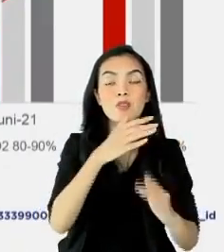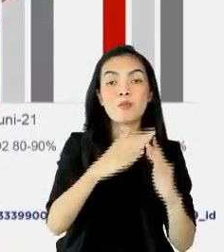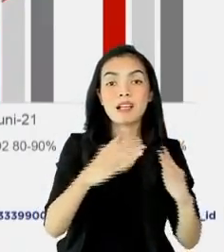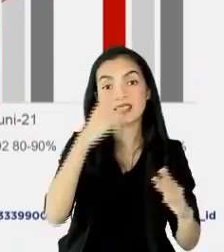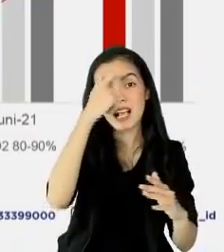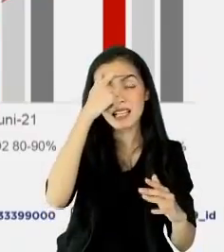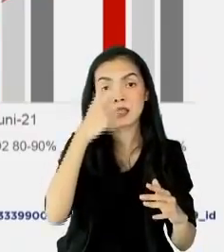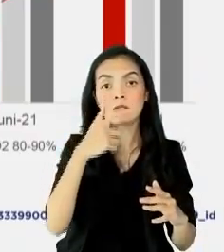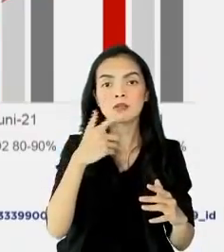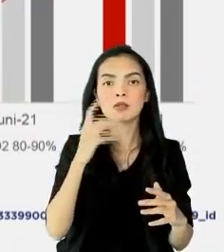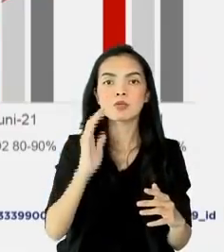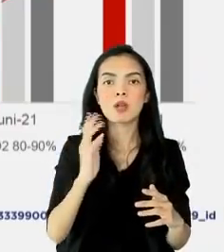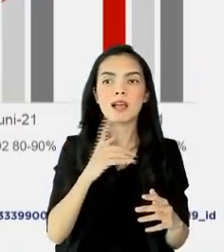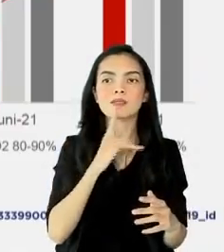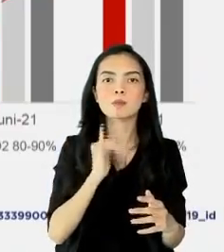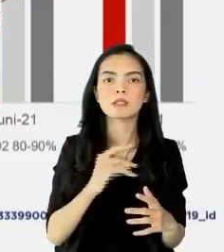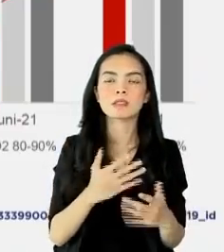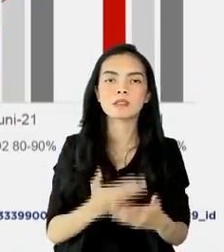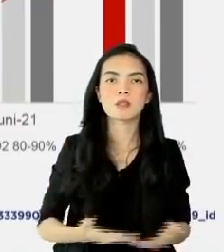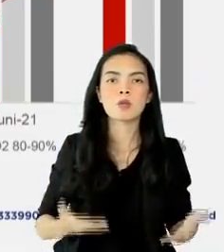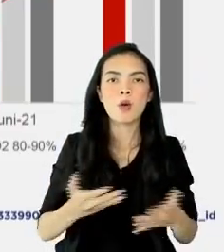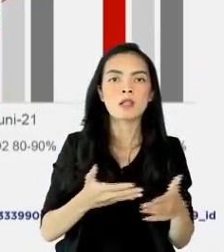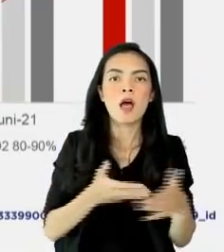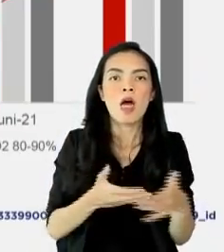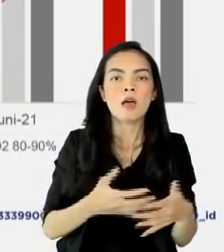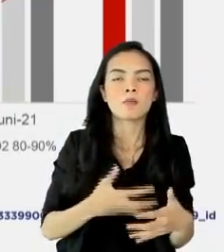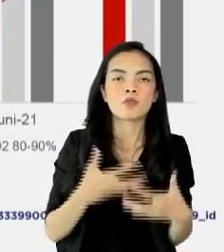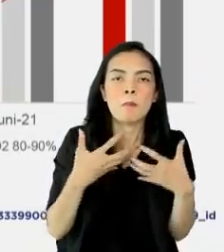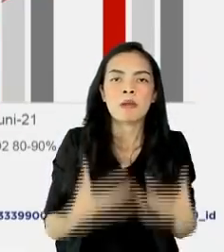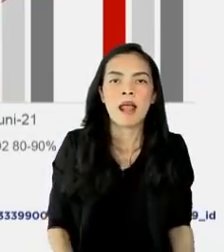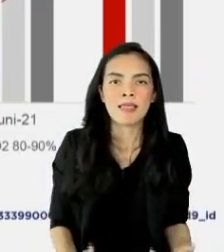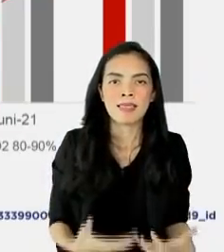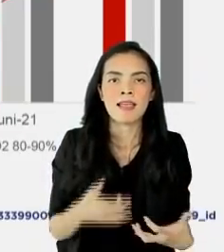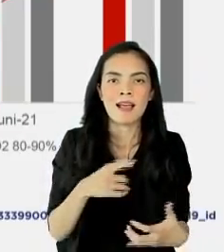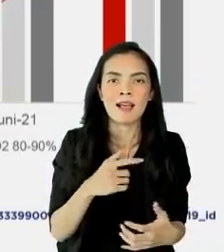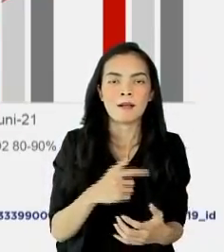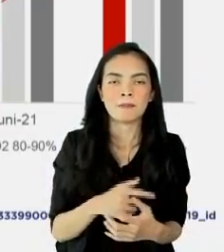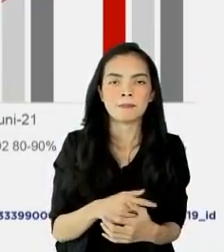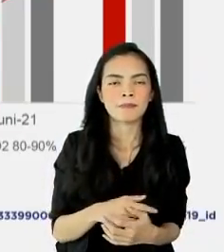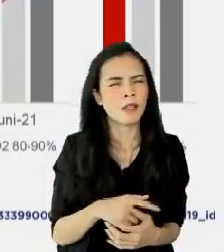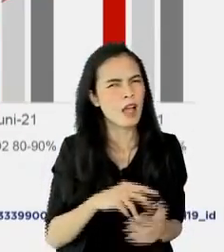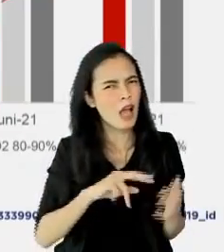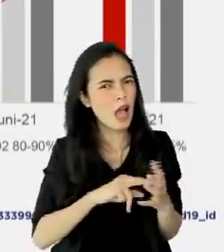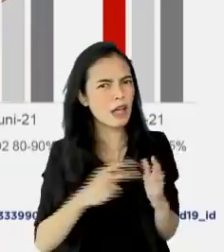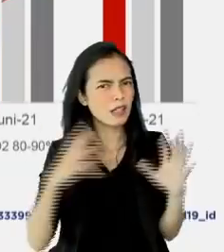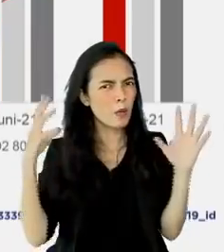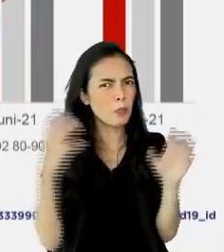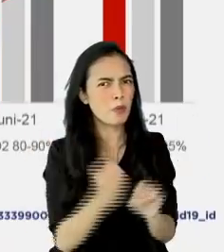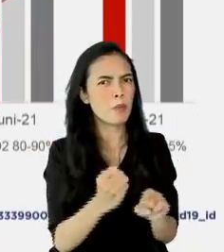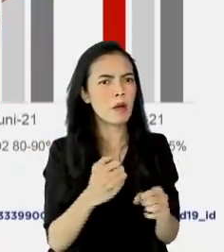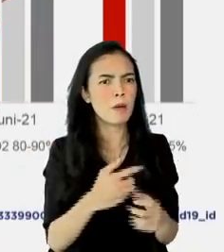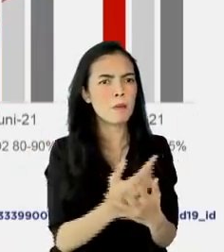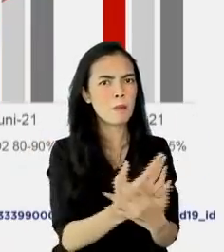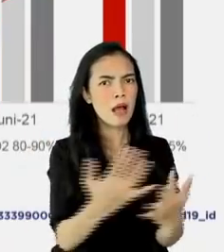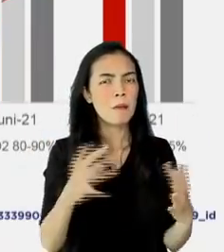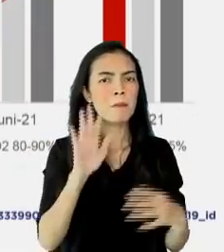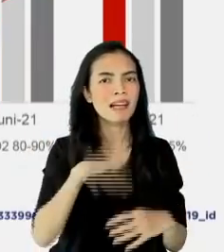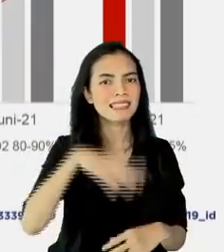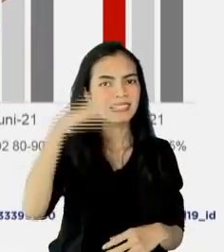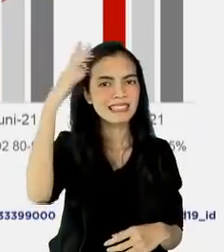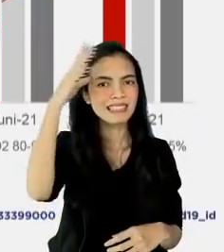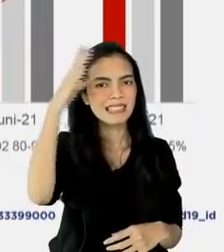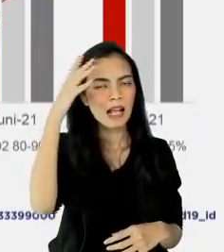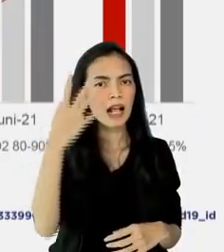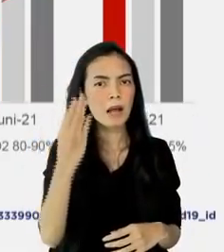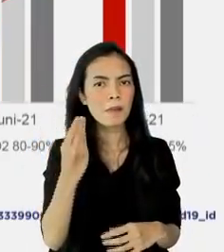sudah dalam kondisi yang berat, sudah dalam kondisi yang kritis. Berarti nih di sini bisa kita simpulkan ya bahwa masyarakat ini masih belum mengerti